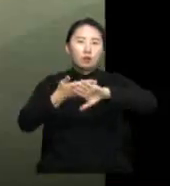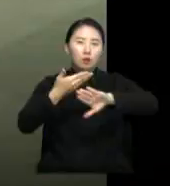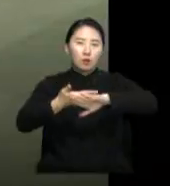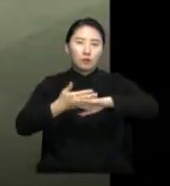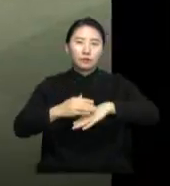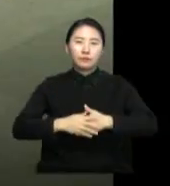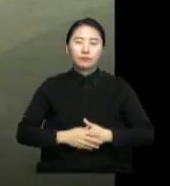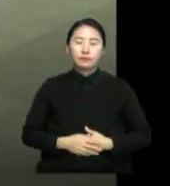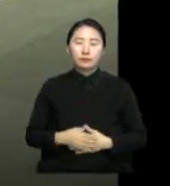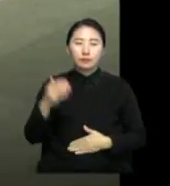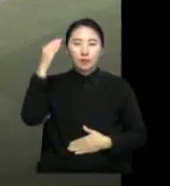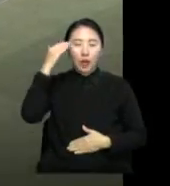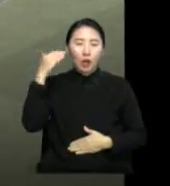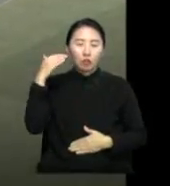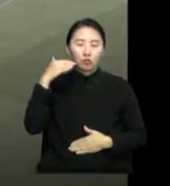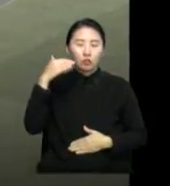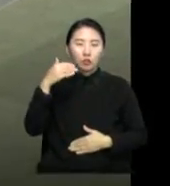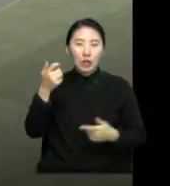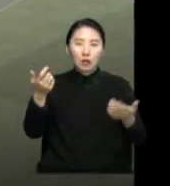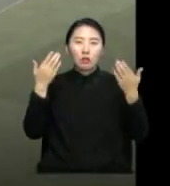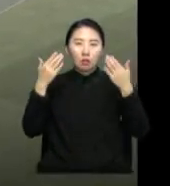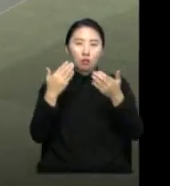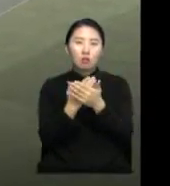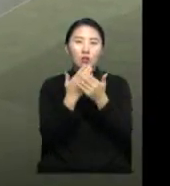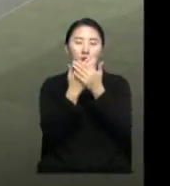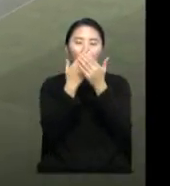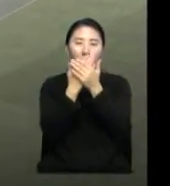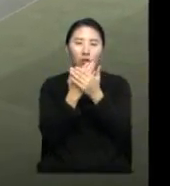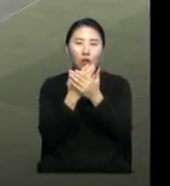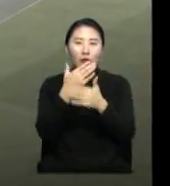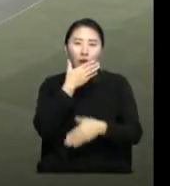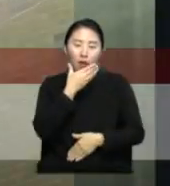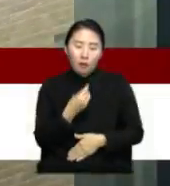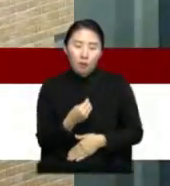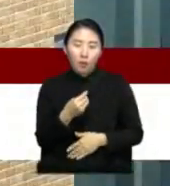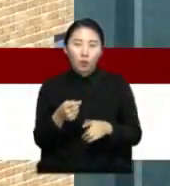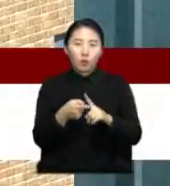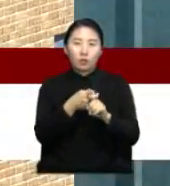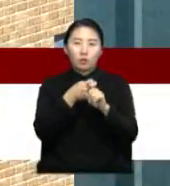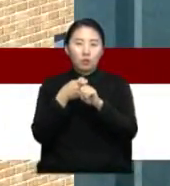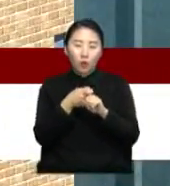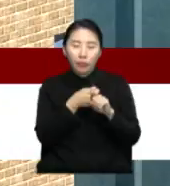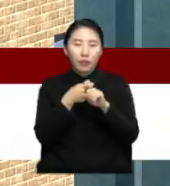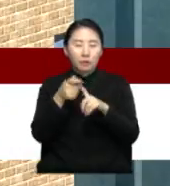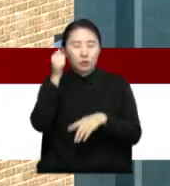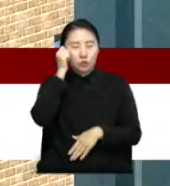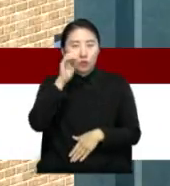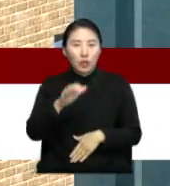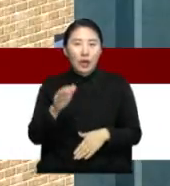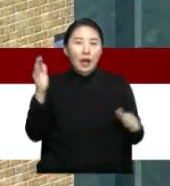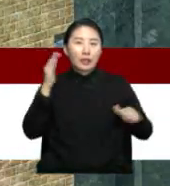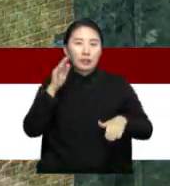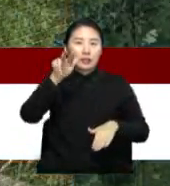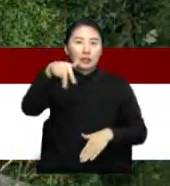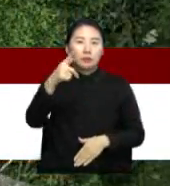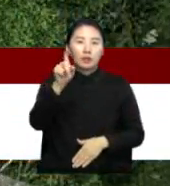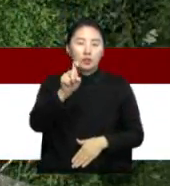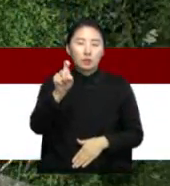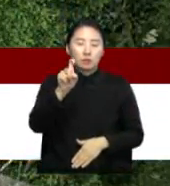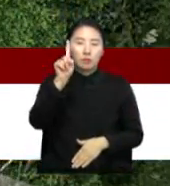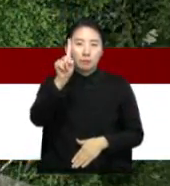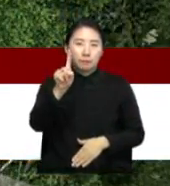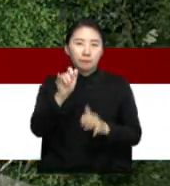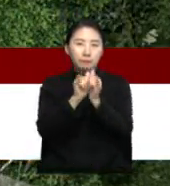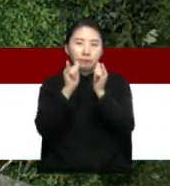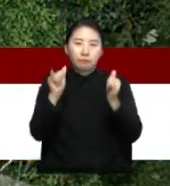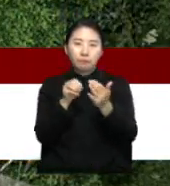거죠. 한국사학진흥재단이 이곳에 추진하는 행복기숙사는 11층 규모에 학생 751명이 입주 가능한